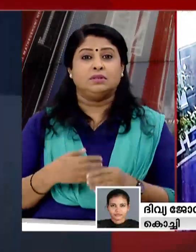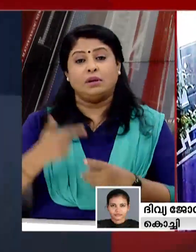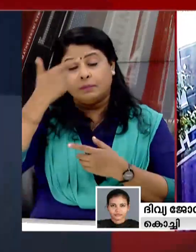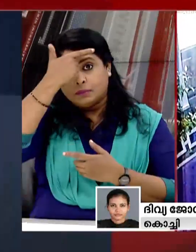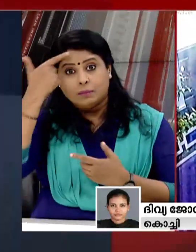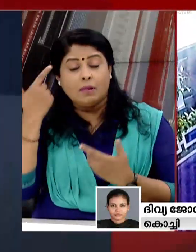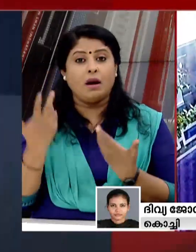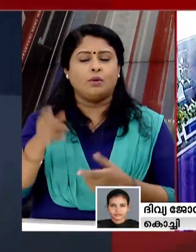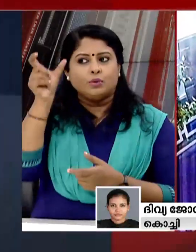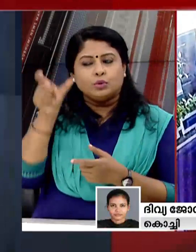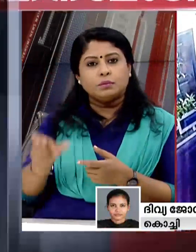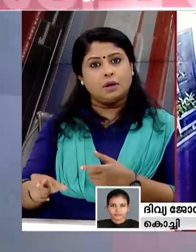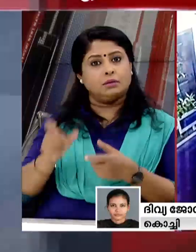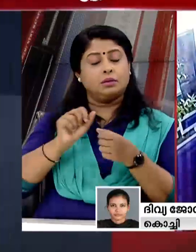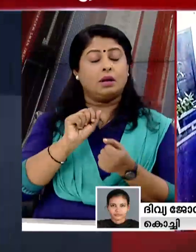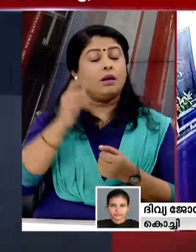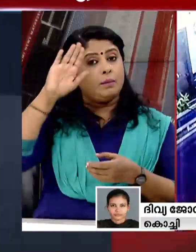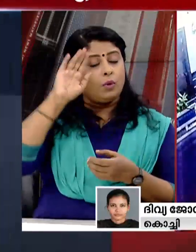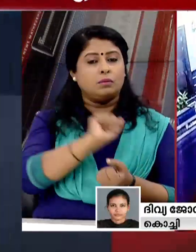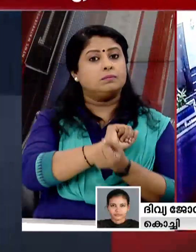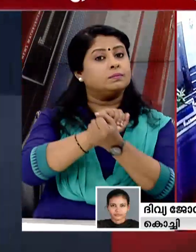പ്രതിയെ പോലീസ് ചോദ്യം ചെയ്ത് വരികയാണ്. ഇന്നലെ തന്നെ